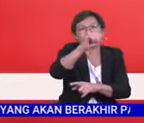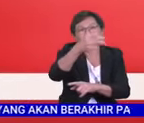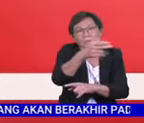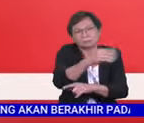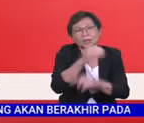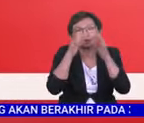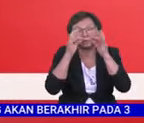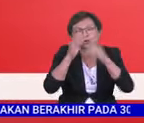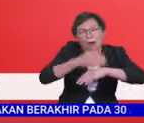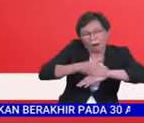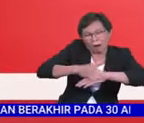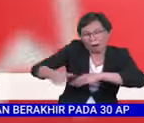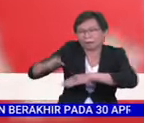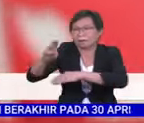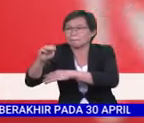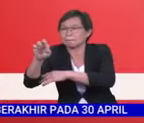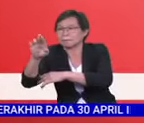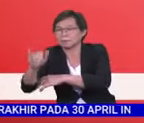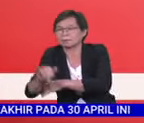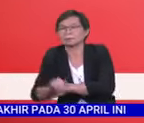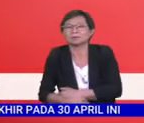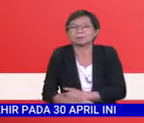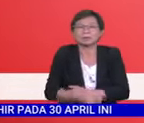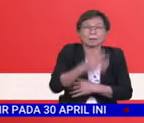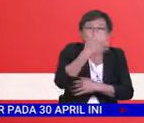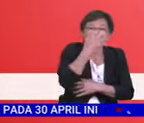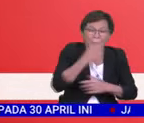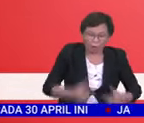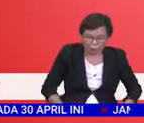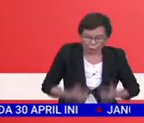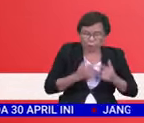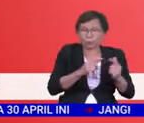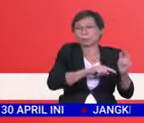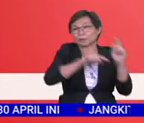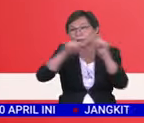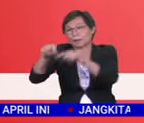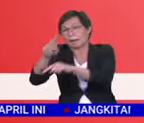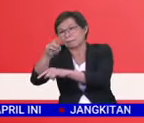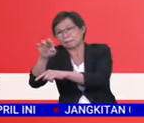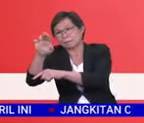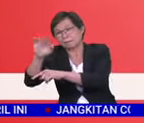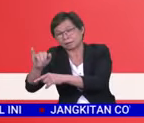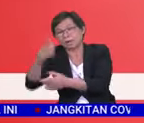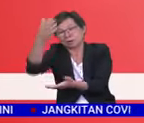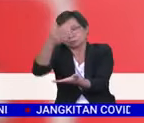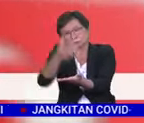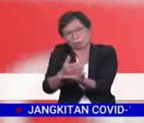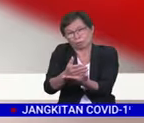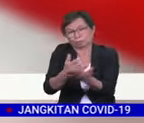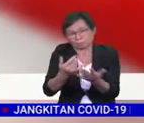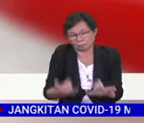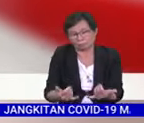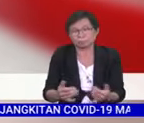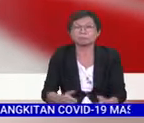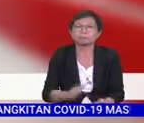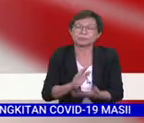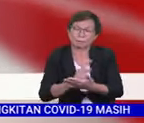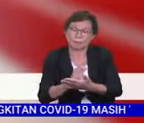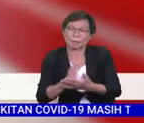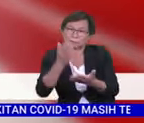dihantar kebahagiaan mirip manakala pergerakan Kincir hidup kemiri untuk penyembelihan dihentikan Buat sementara waktu